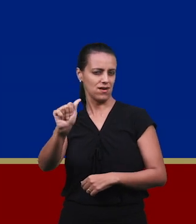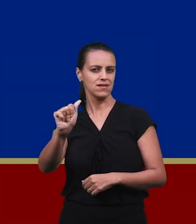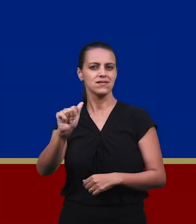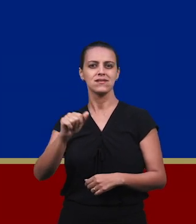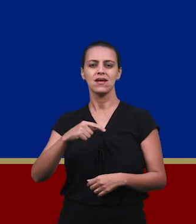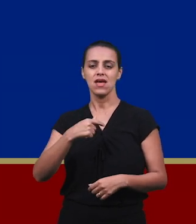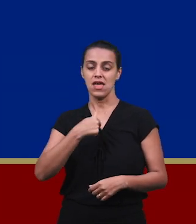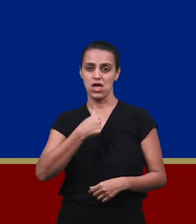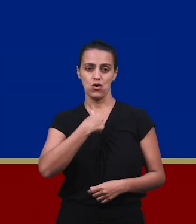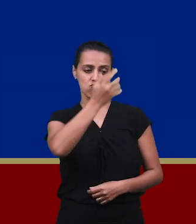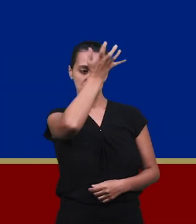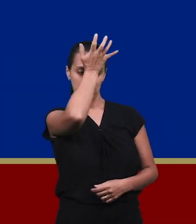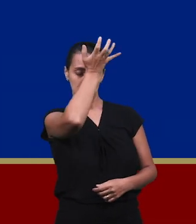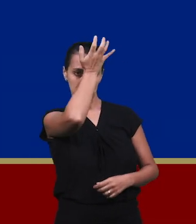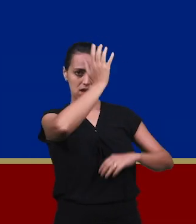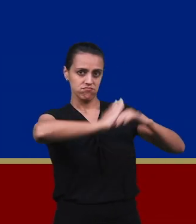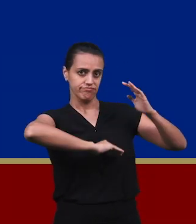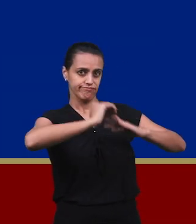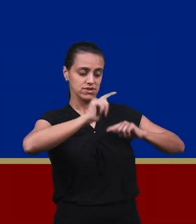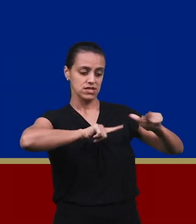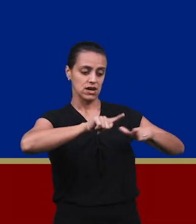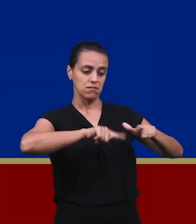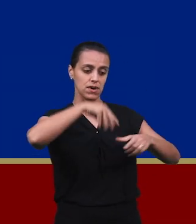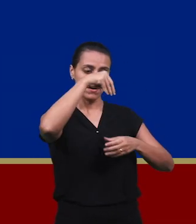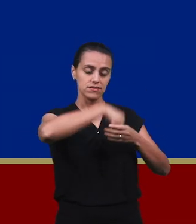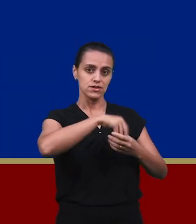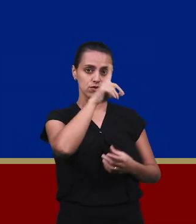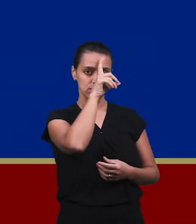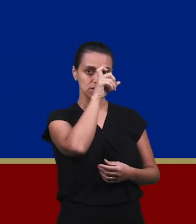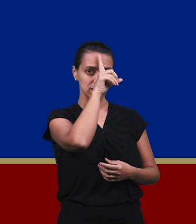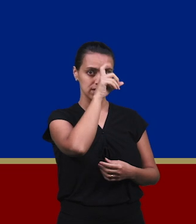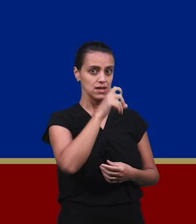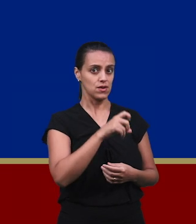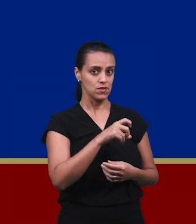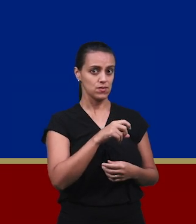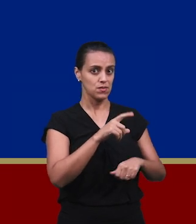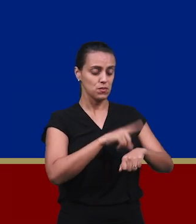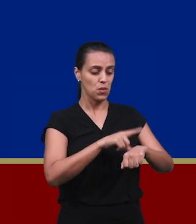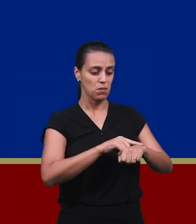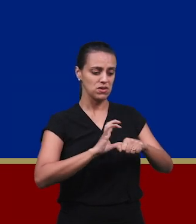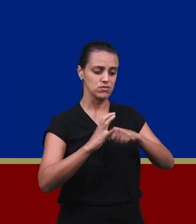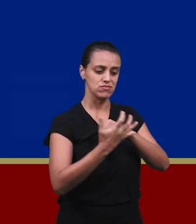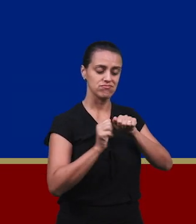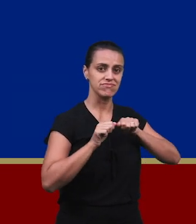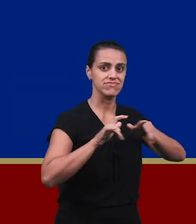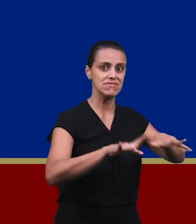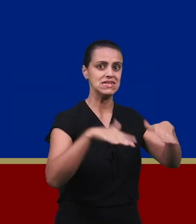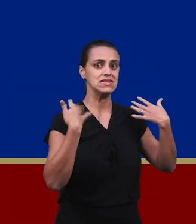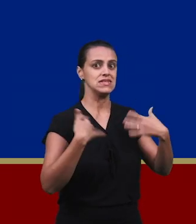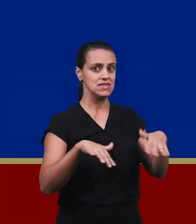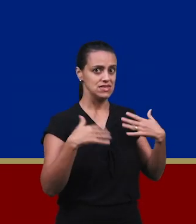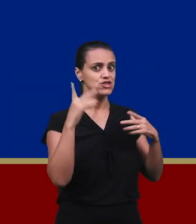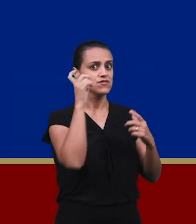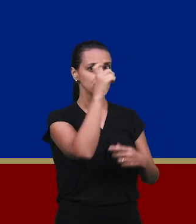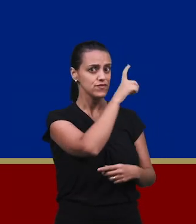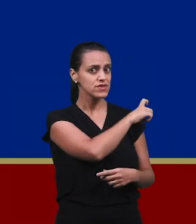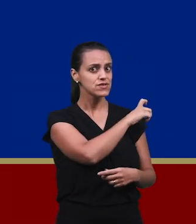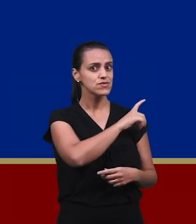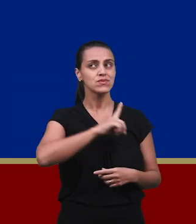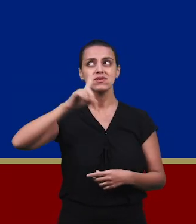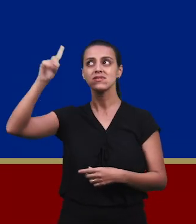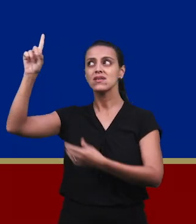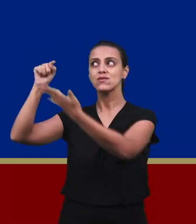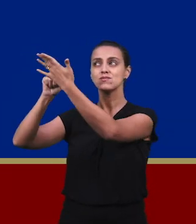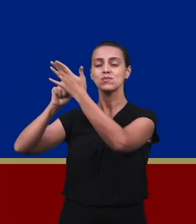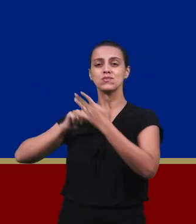suis infirmière, je travaille à l'hôpital. Et pendant cette période de pandémie, c'est très touchant. Dieu a montré qu'à